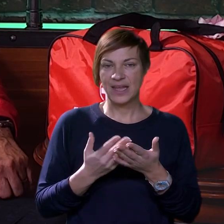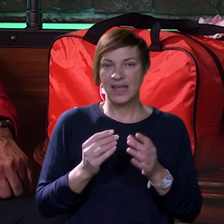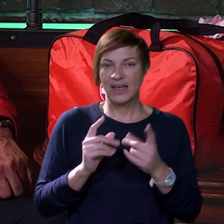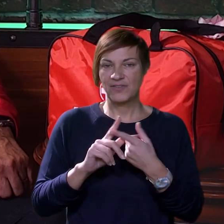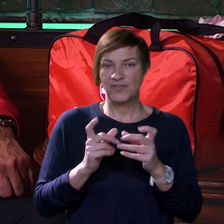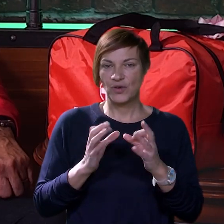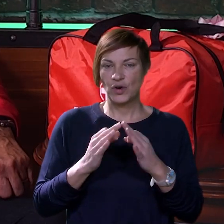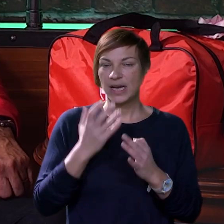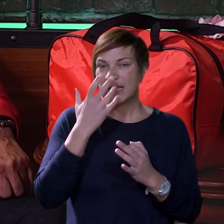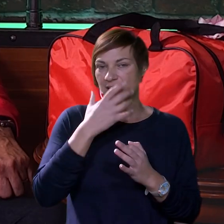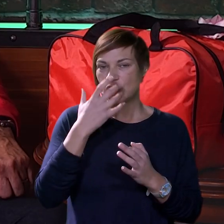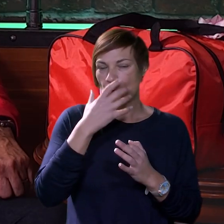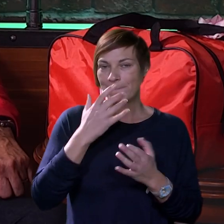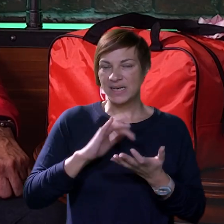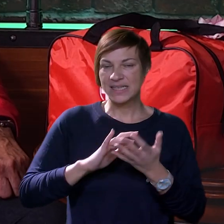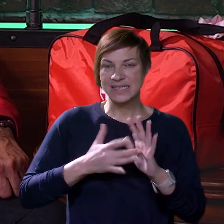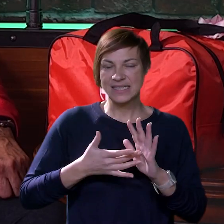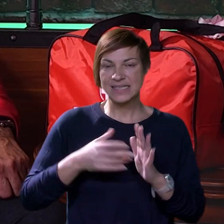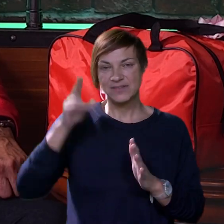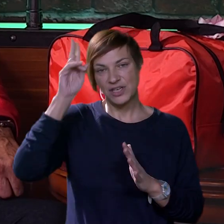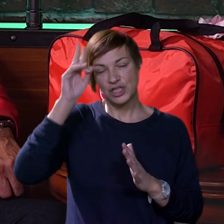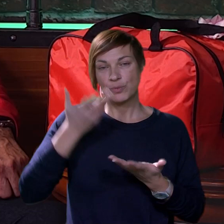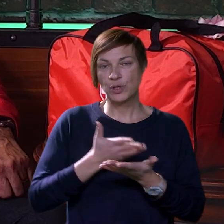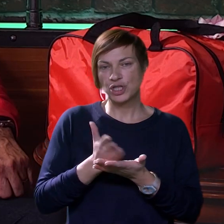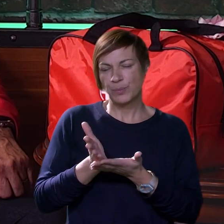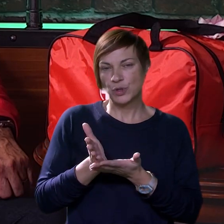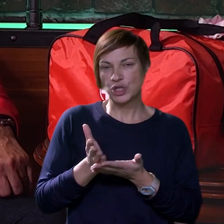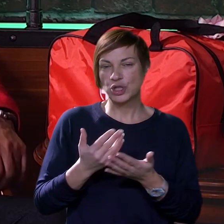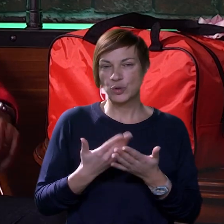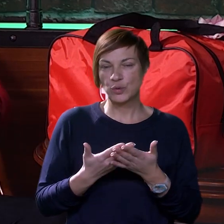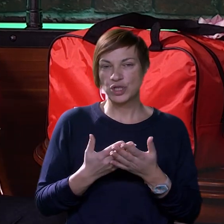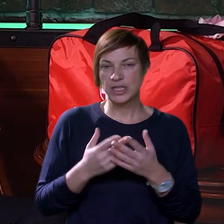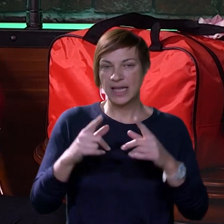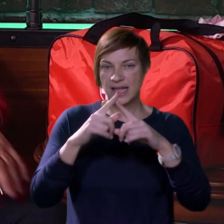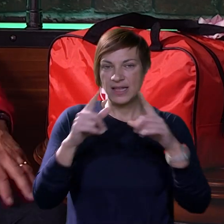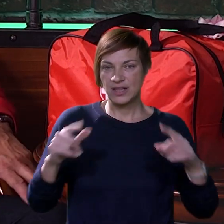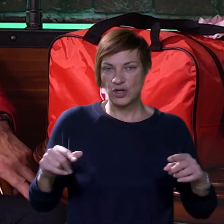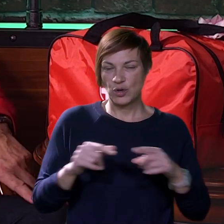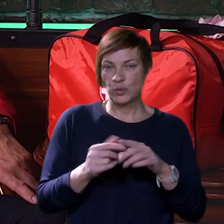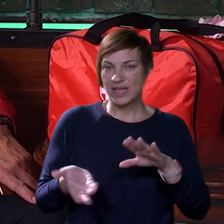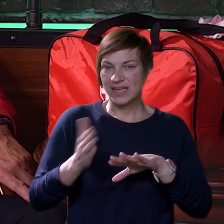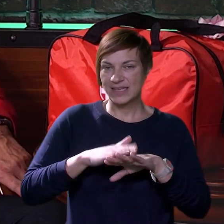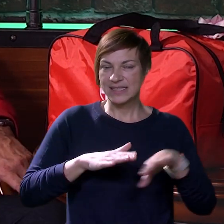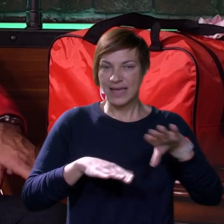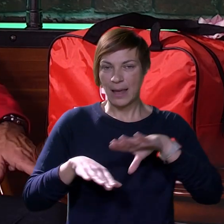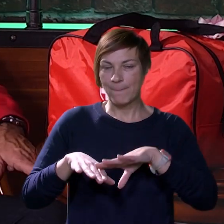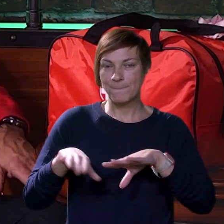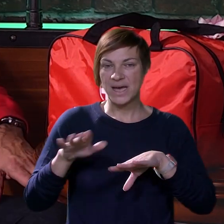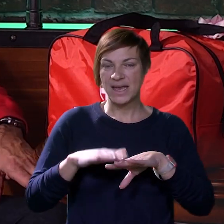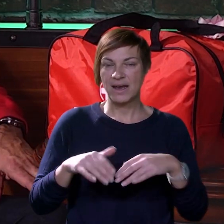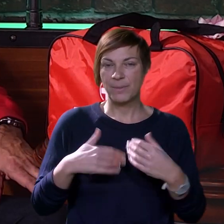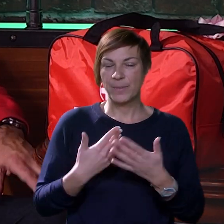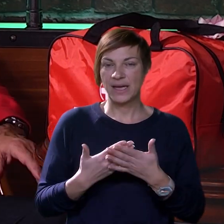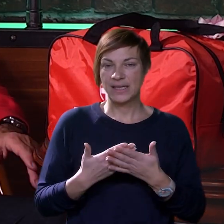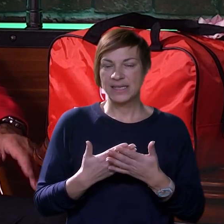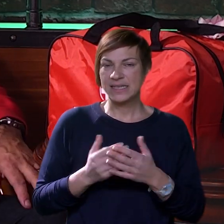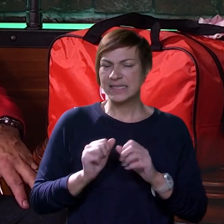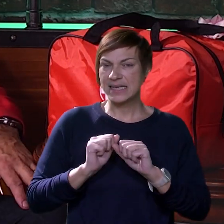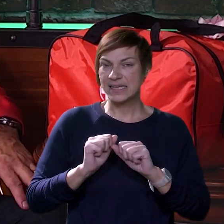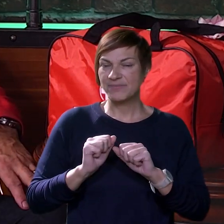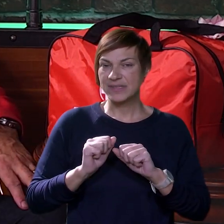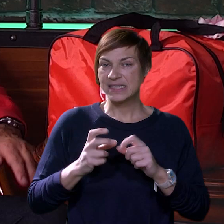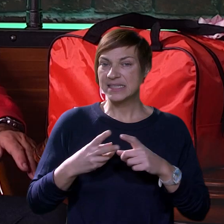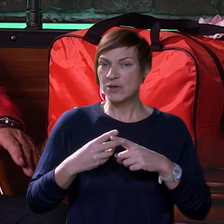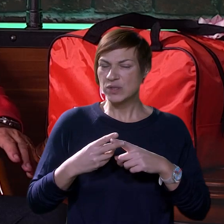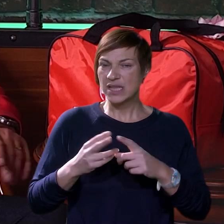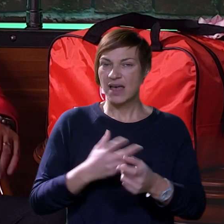tih folija toplinskih i sve ono što može poslužiti, trokutarskih marama, što može poslužiti za